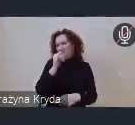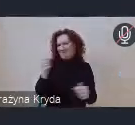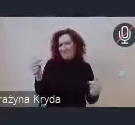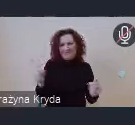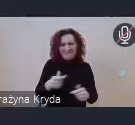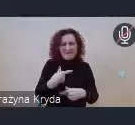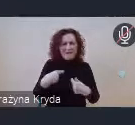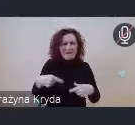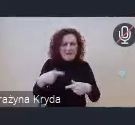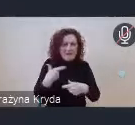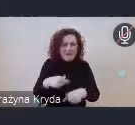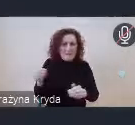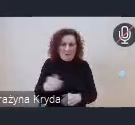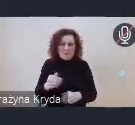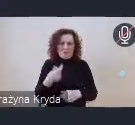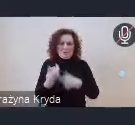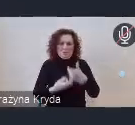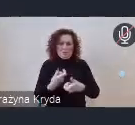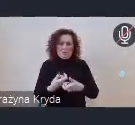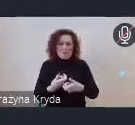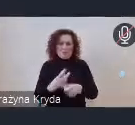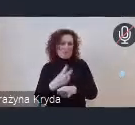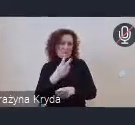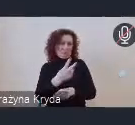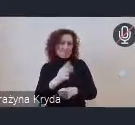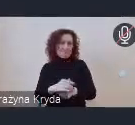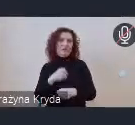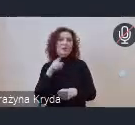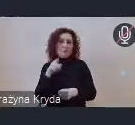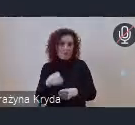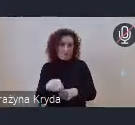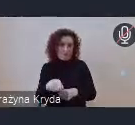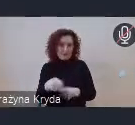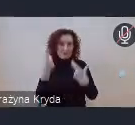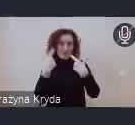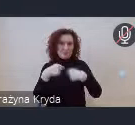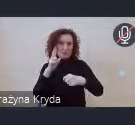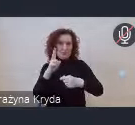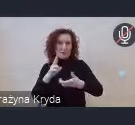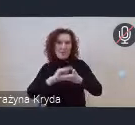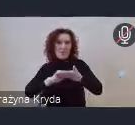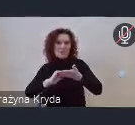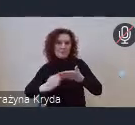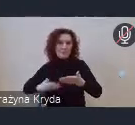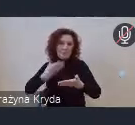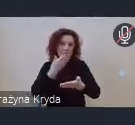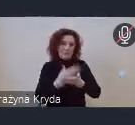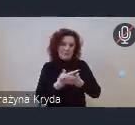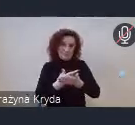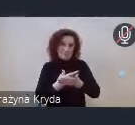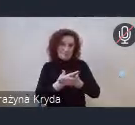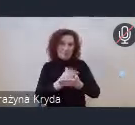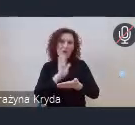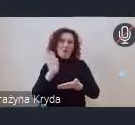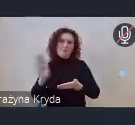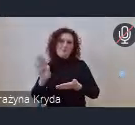że ten tej dostępności nie można zapewnić i już to dopiero wtedy osobie która złożyła wniosek wcześniej przysługuje